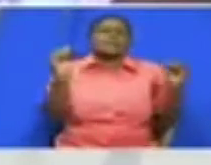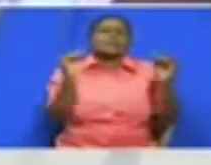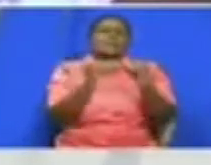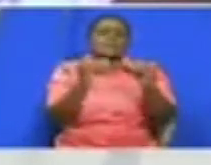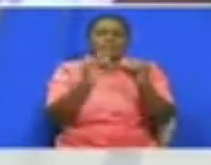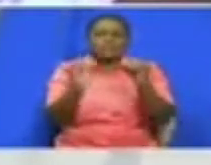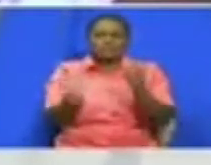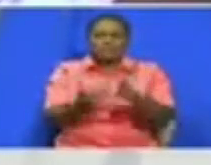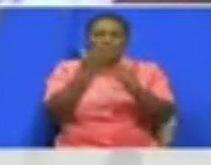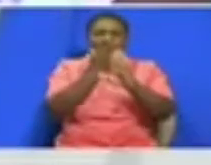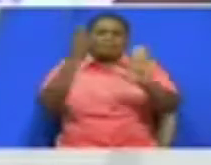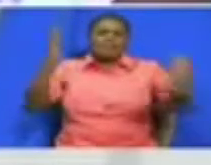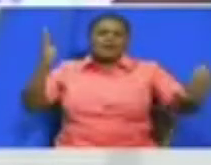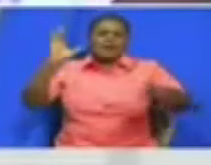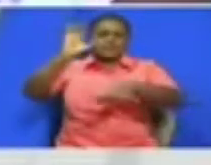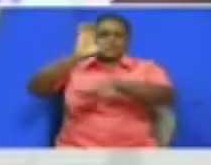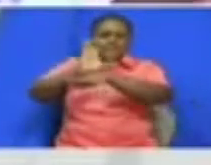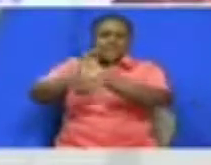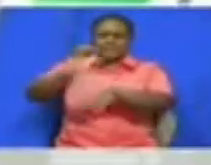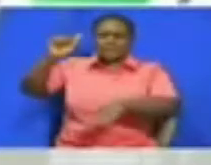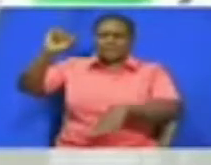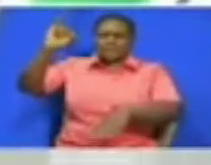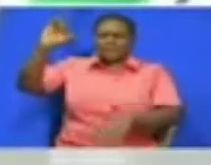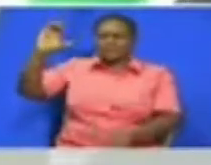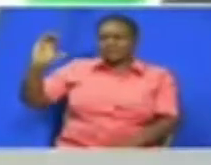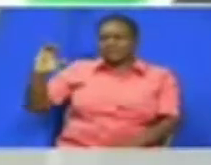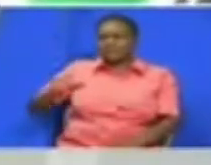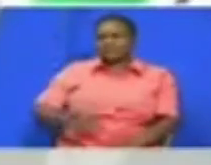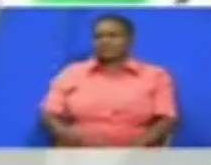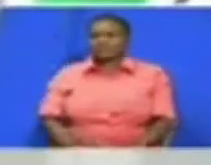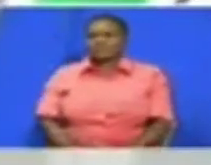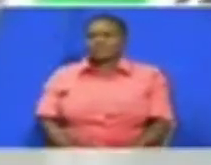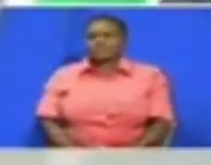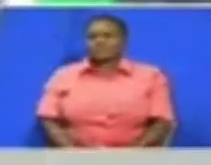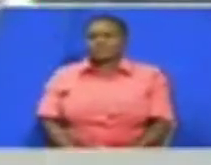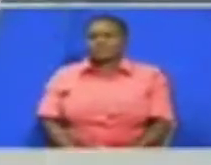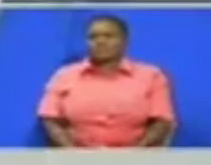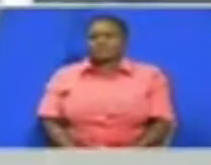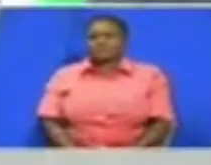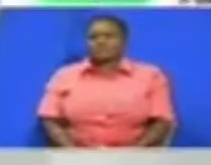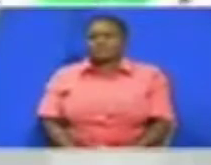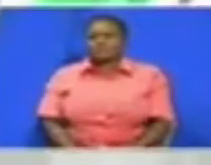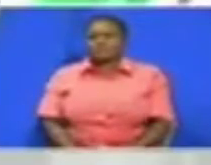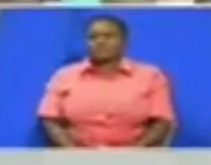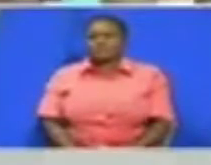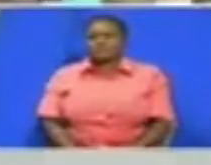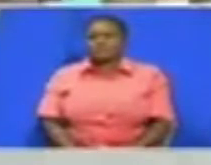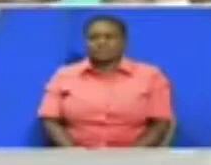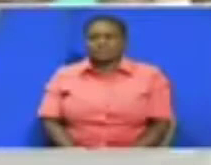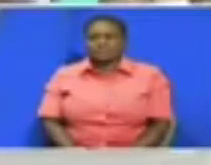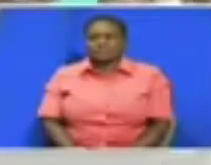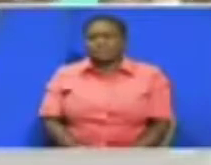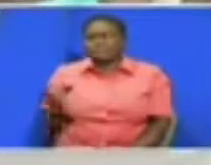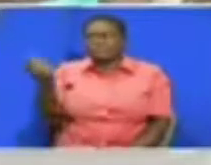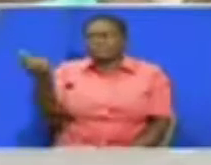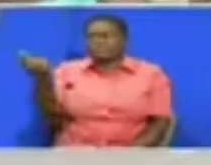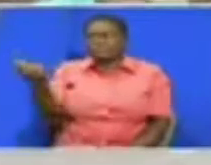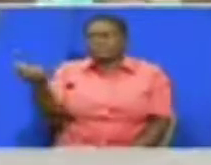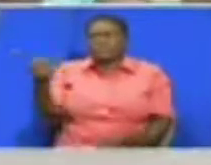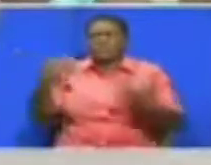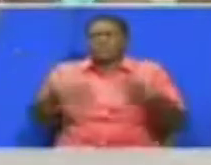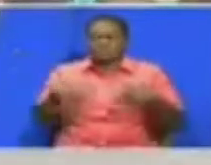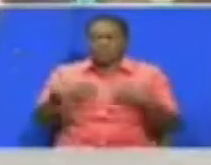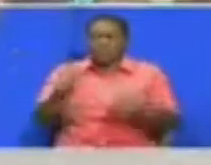AIC Kathonzweni. Asante karibu, asante. Uchache wa watu waliohudhuria ulilazimisha waandalizi wa hafla